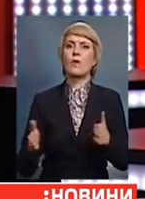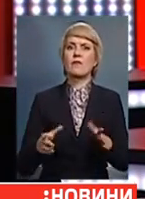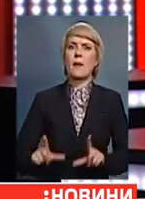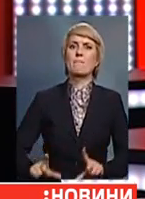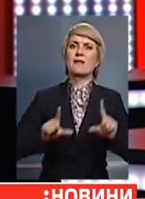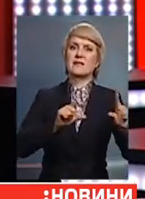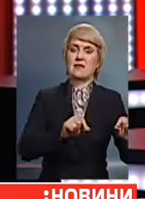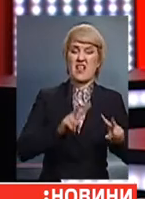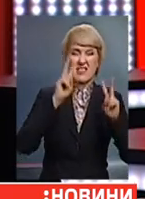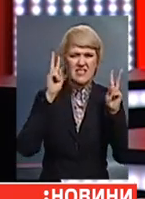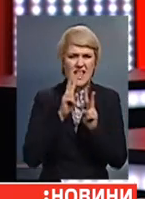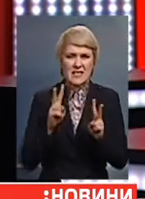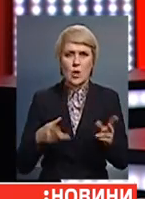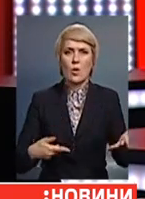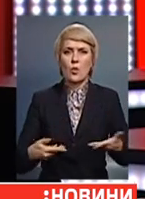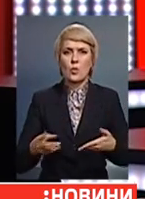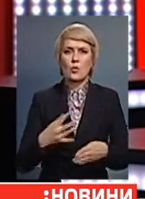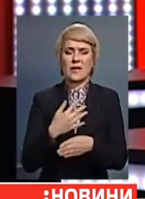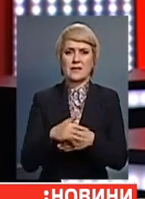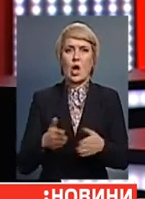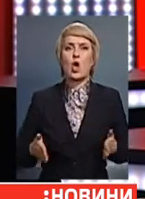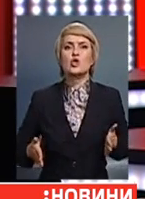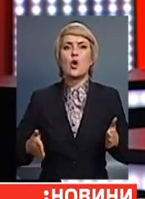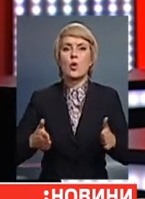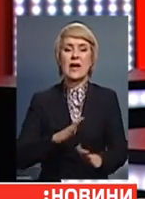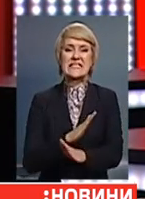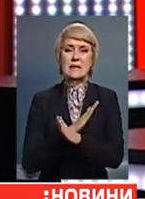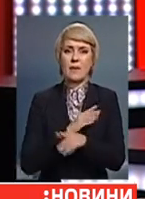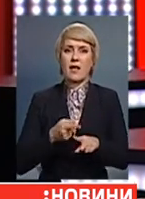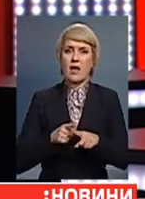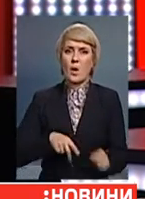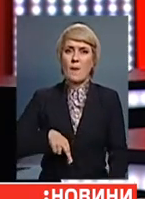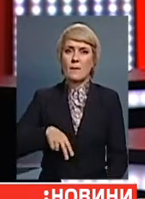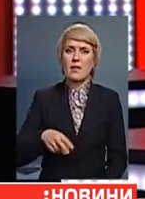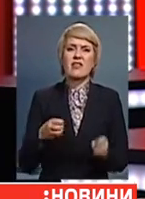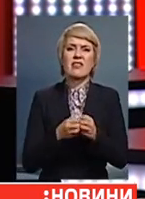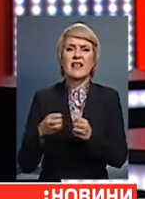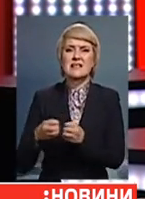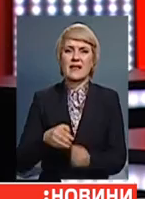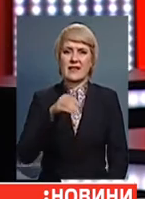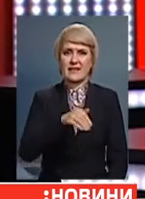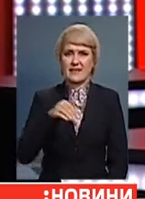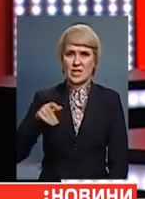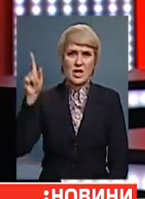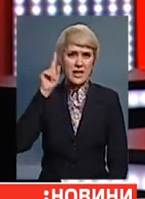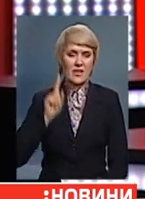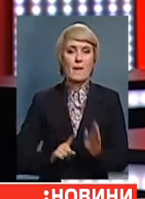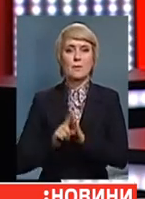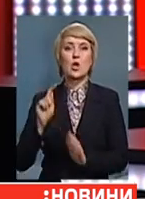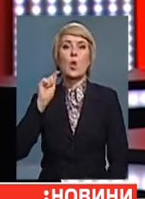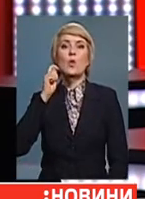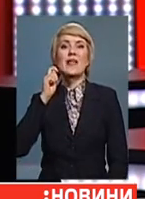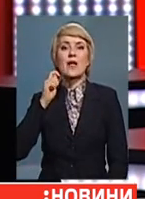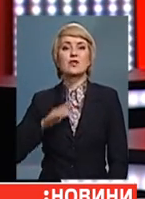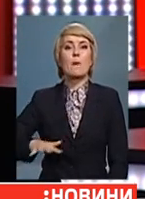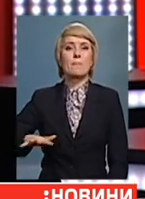що йдуть на страту. Дорога смерті, якою пройшли десятки тисяч євреїв, 75 років тому починалася від Лук'янівської площі. А